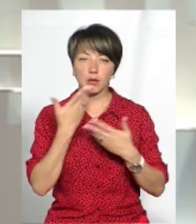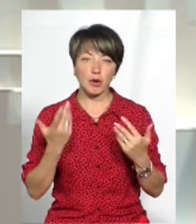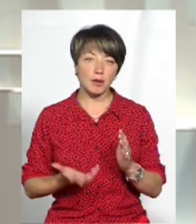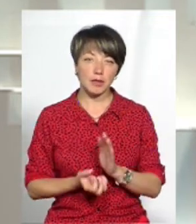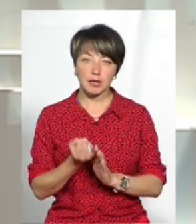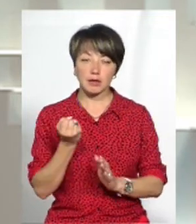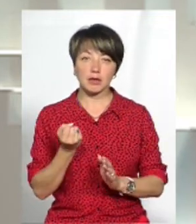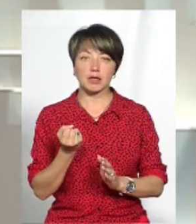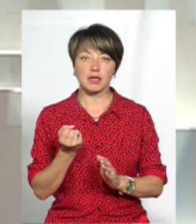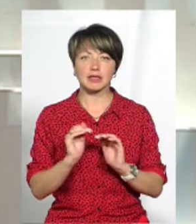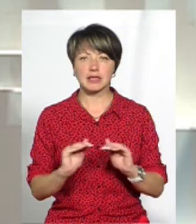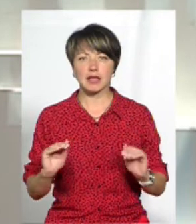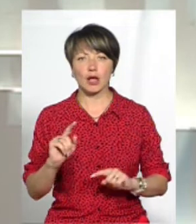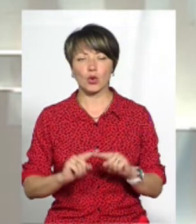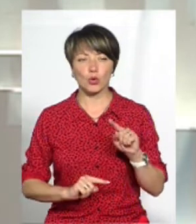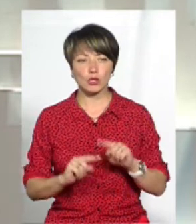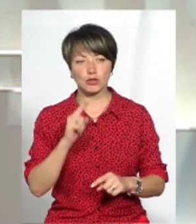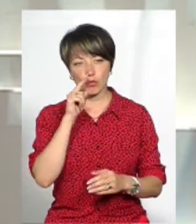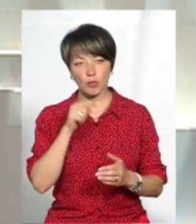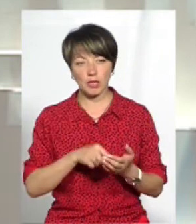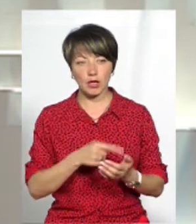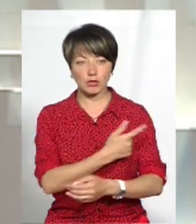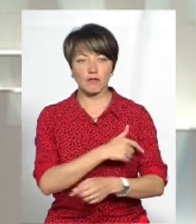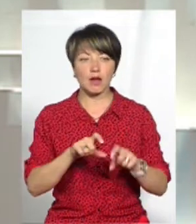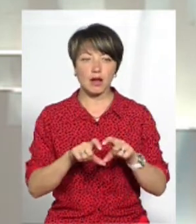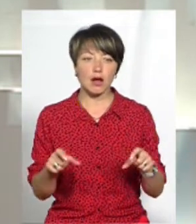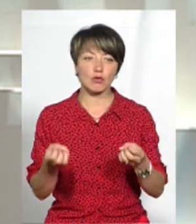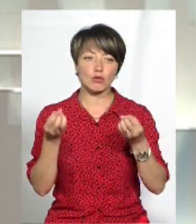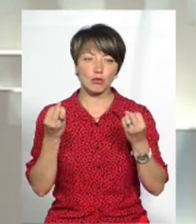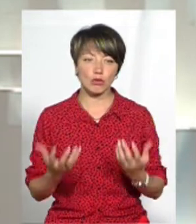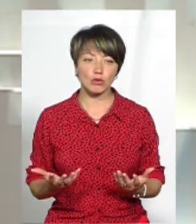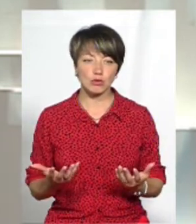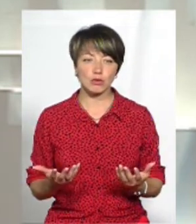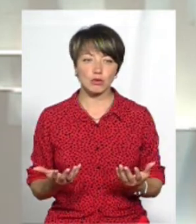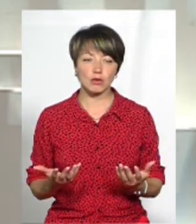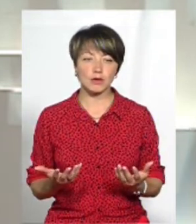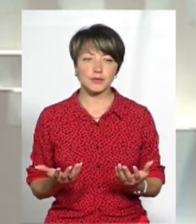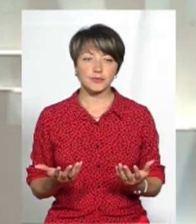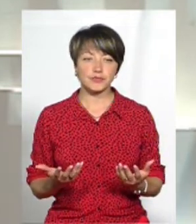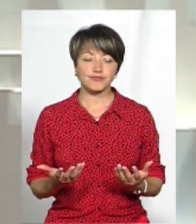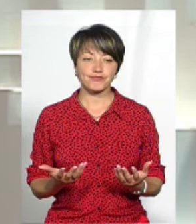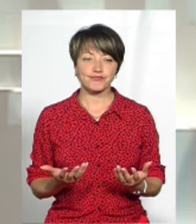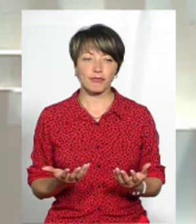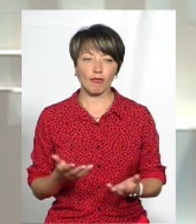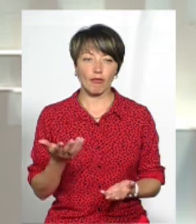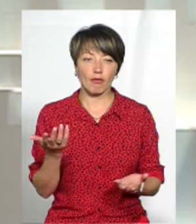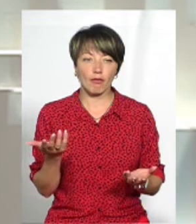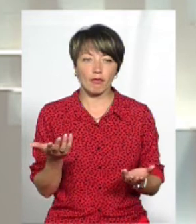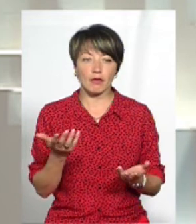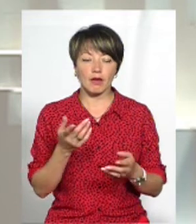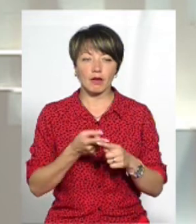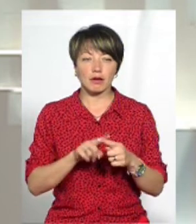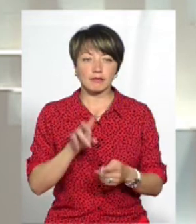підтримки дітей, родичів, попадаючи в лікарню, вони просто приречені на смерть. І в них